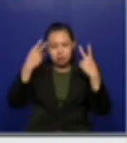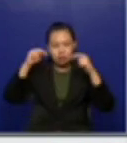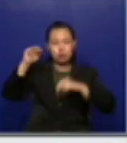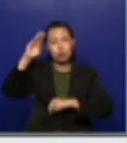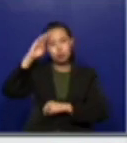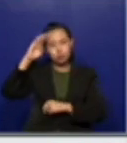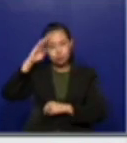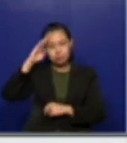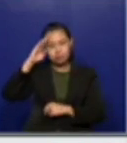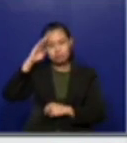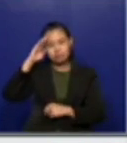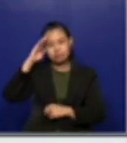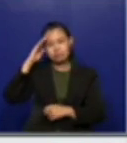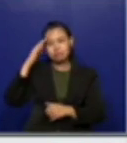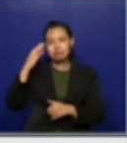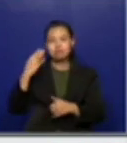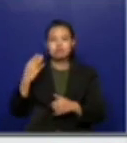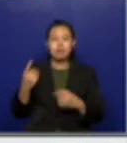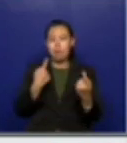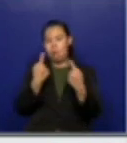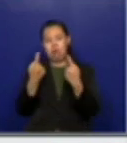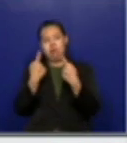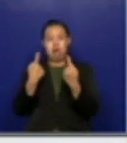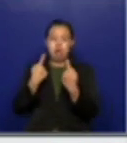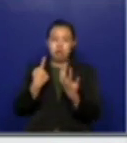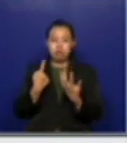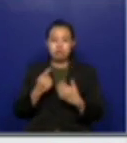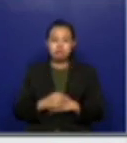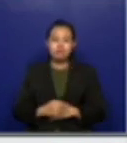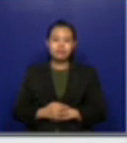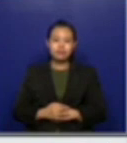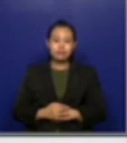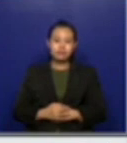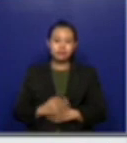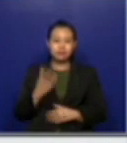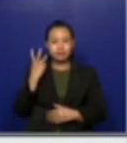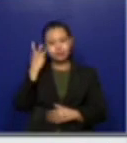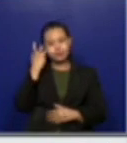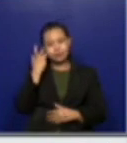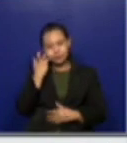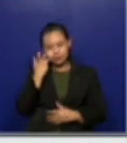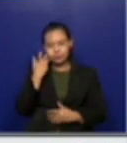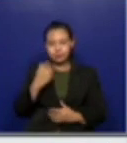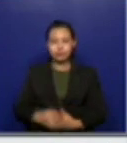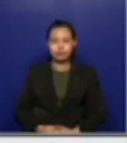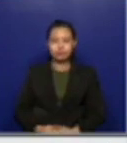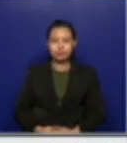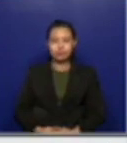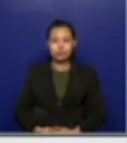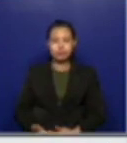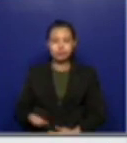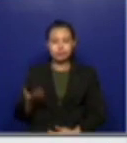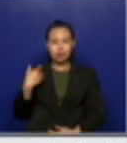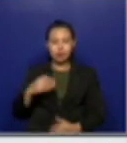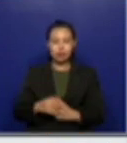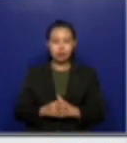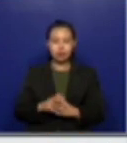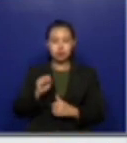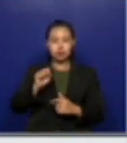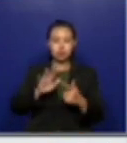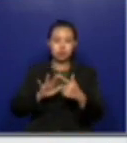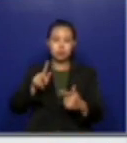ตัวนวลเลยท่านประธานครับเมื่อกี้ท่านสุพัฒน์พงษ์พันธ์มีชาวรองนายกรัฐมนตรีพลังงานท่านบอกว่